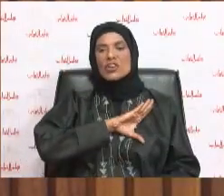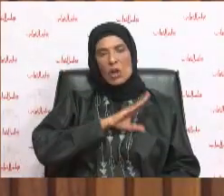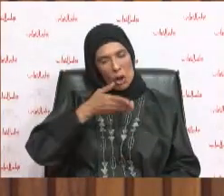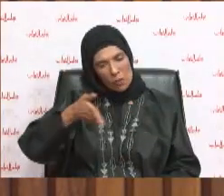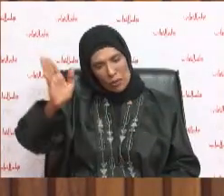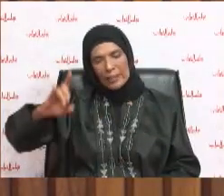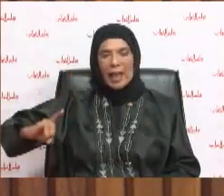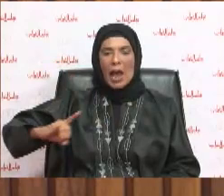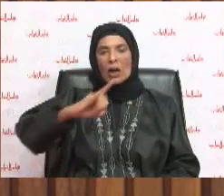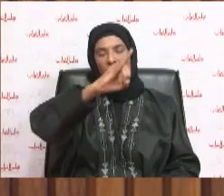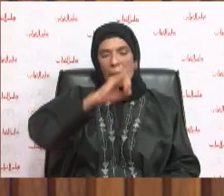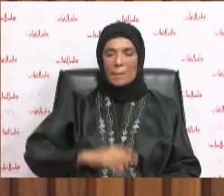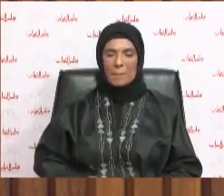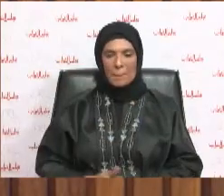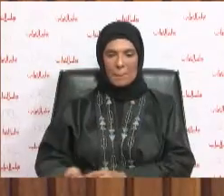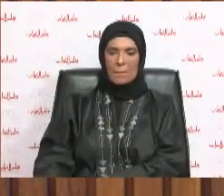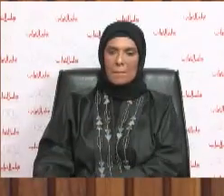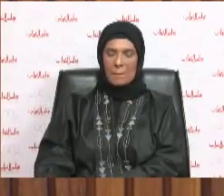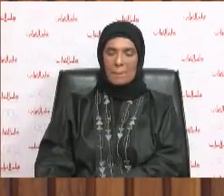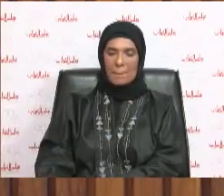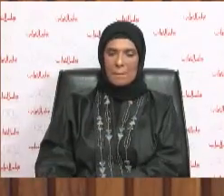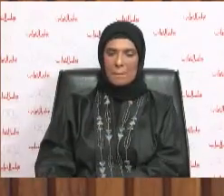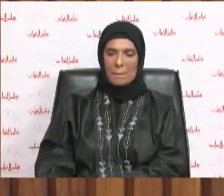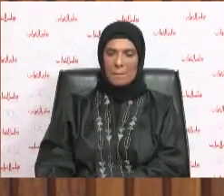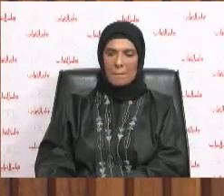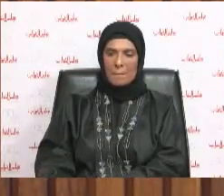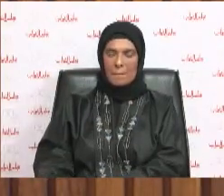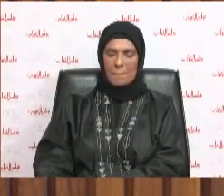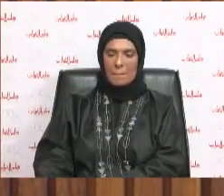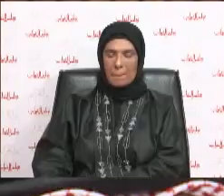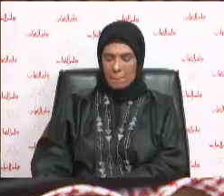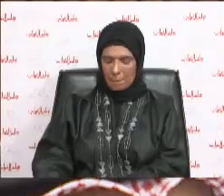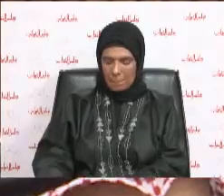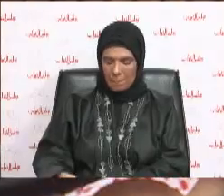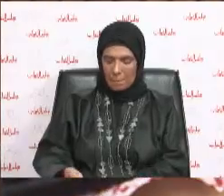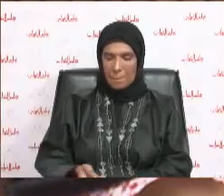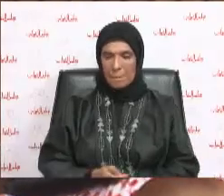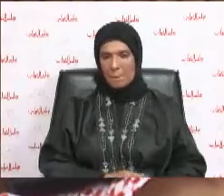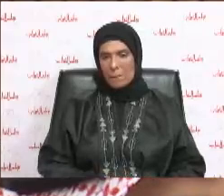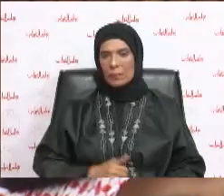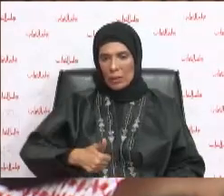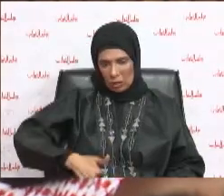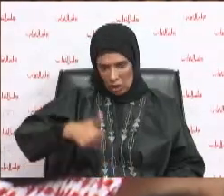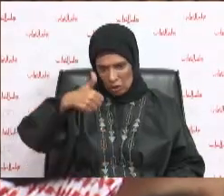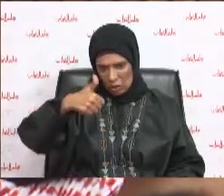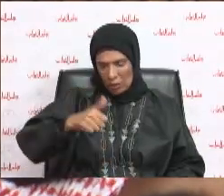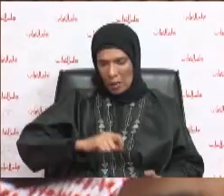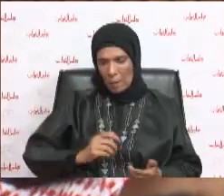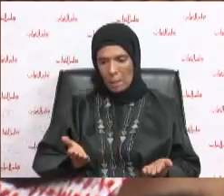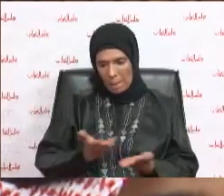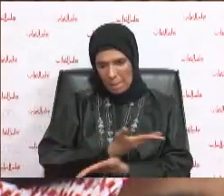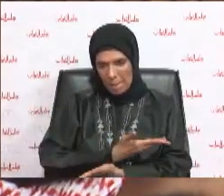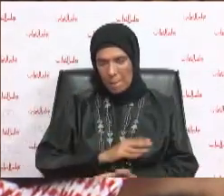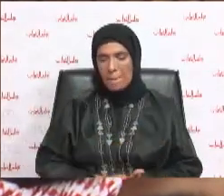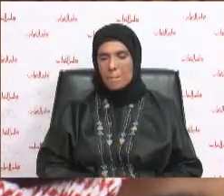إبراهيم تفضل. شكرا معالي الرئيس. طبعا أنا يعني من مشجعين هذه الاتفاقية، ليس